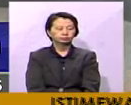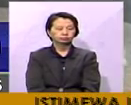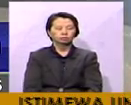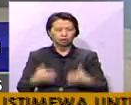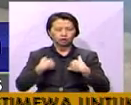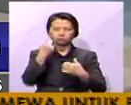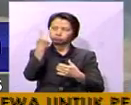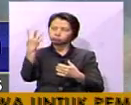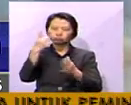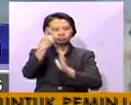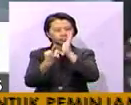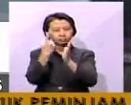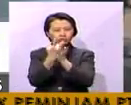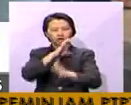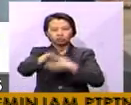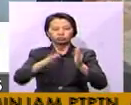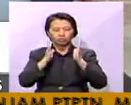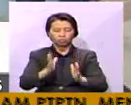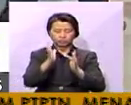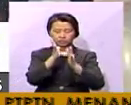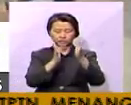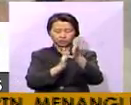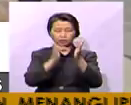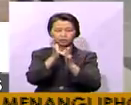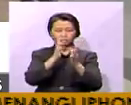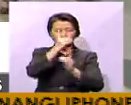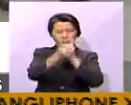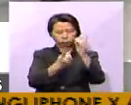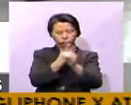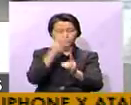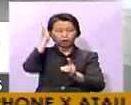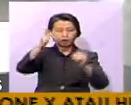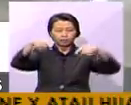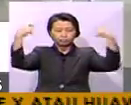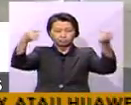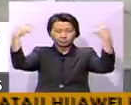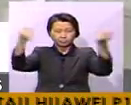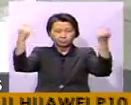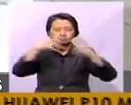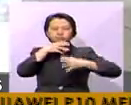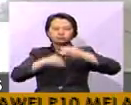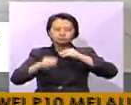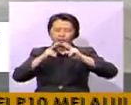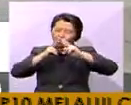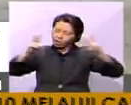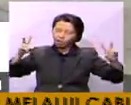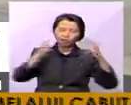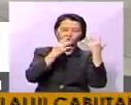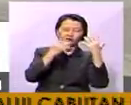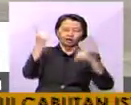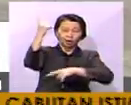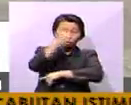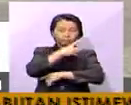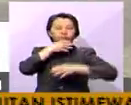Tinggal beberapa jam sahaja lagi, semua penganut agama Kristian di seluruh dunia akan menyambut perayaan yang paling dinanti-nantikan, iaitu Hari